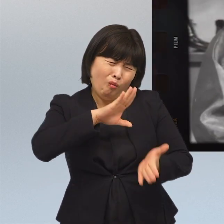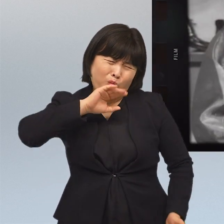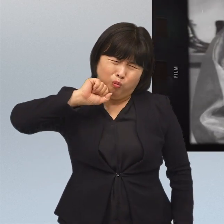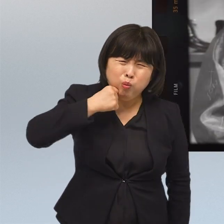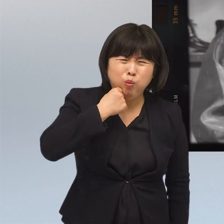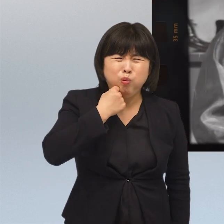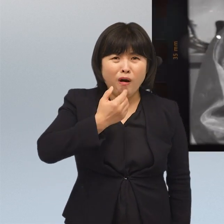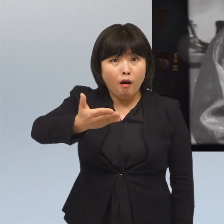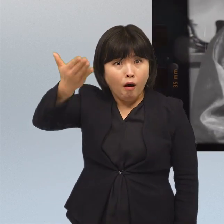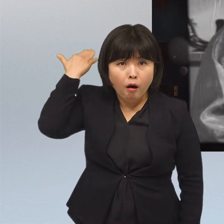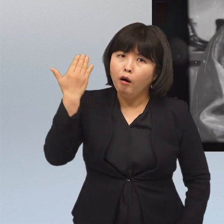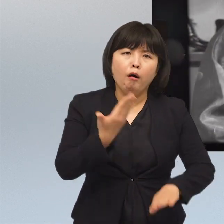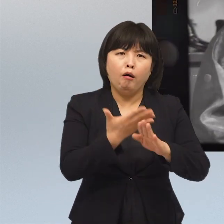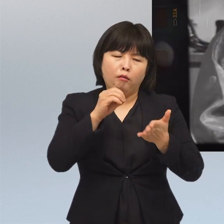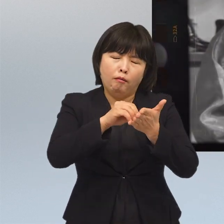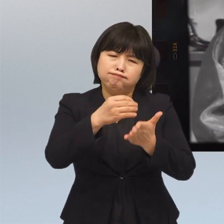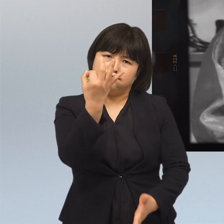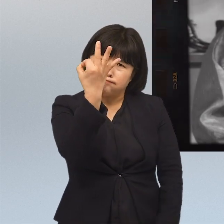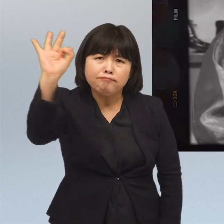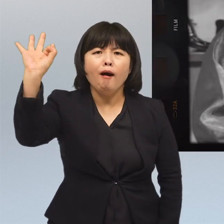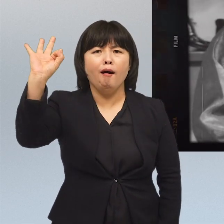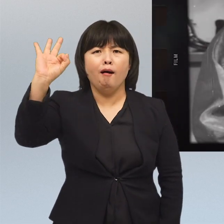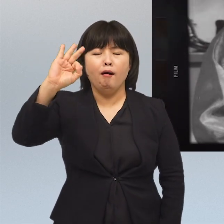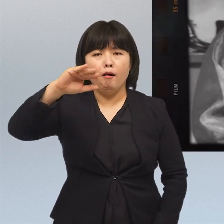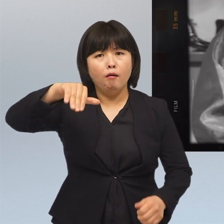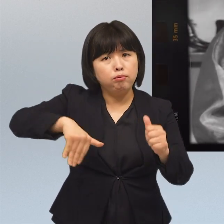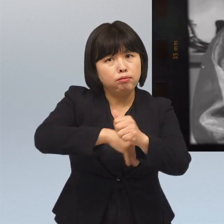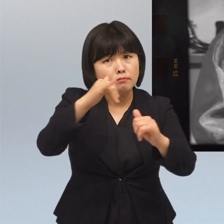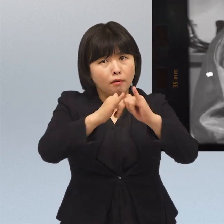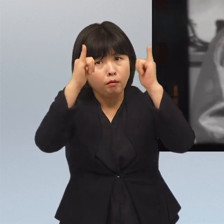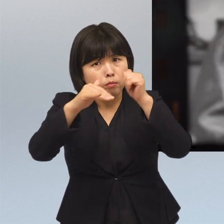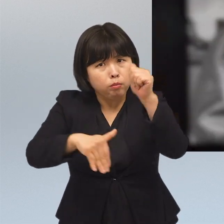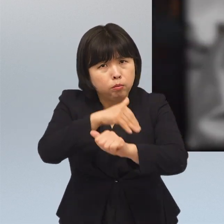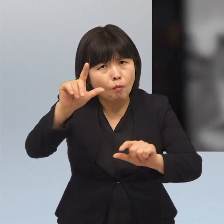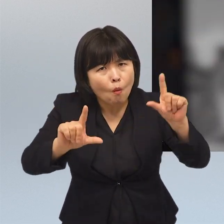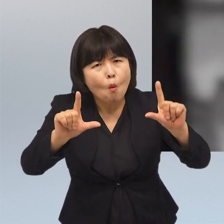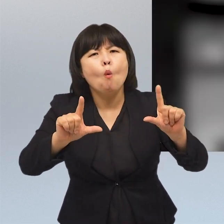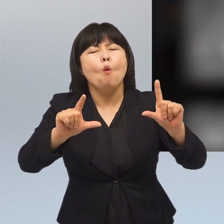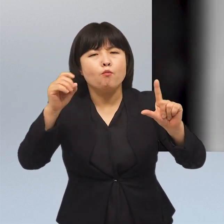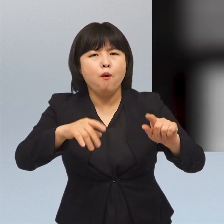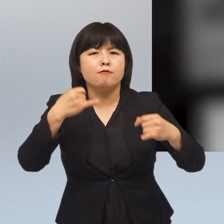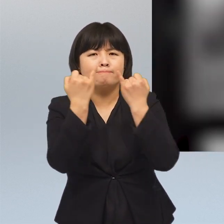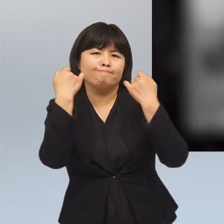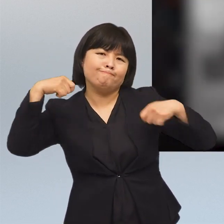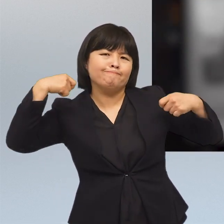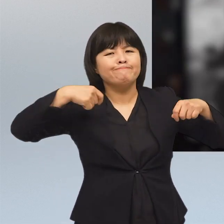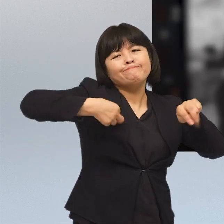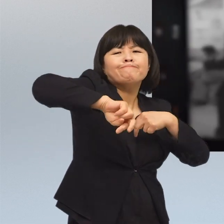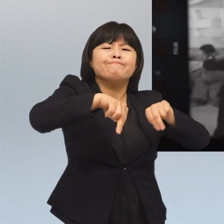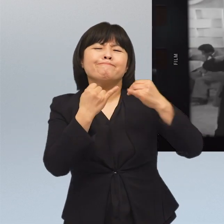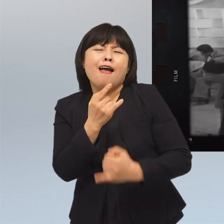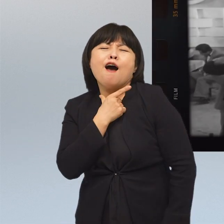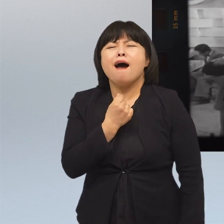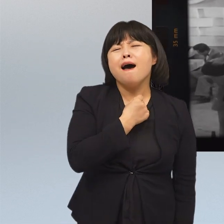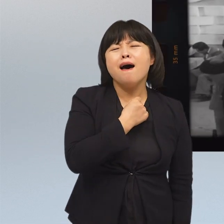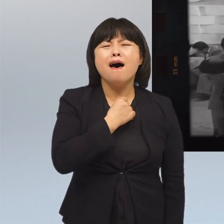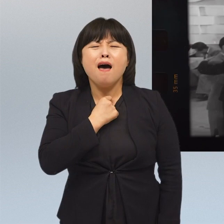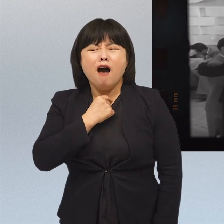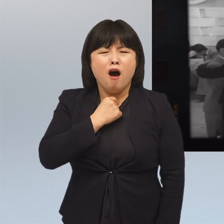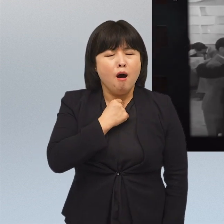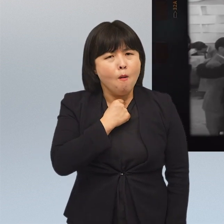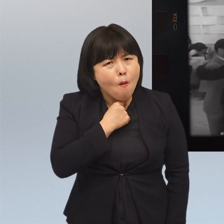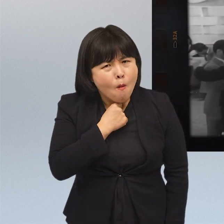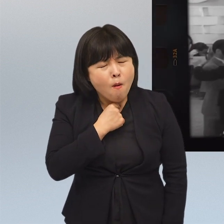여성의 취업이 어려웠던 과거와 달리 직업 활동이 용인되고 있는 사회적인 분위기는 물론 춤을 통해 여성의